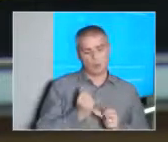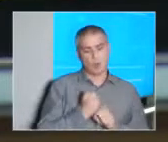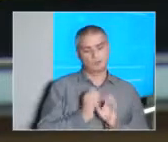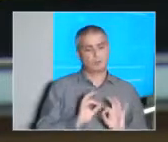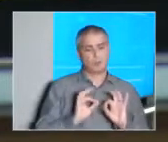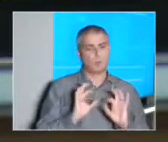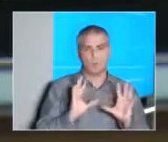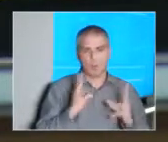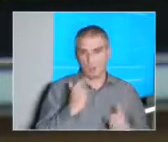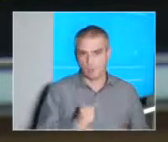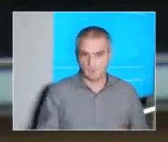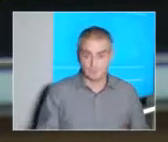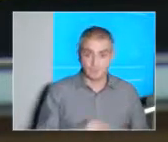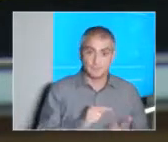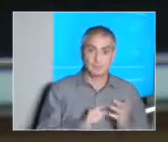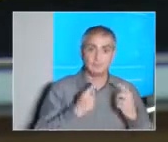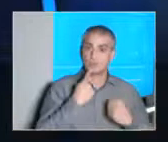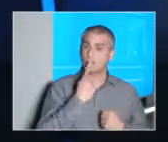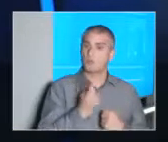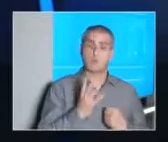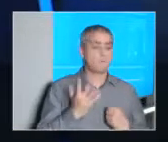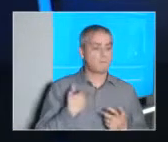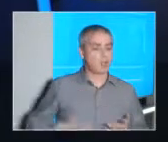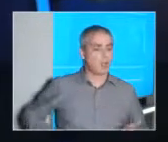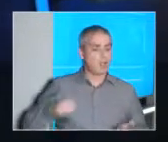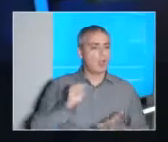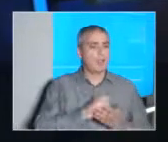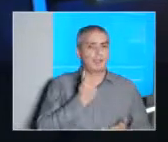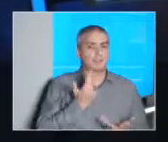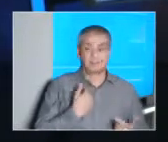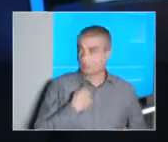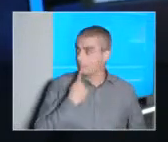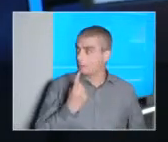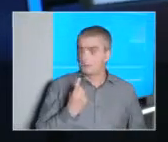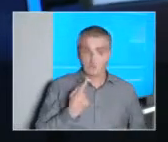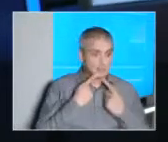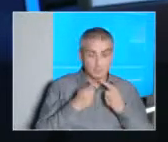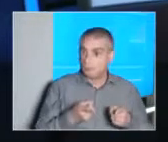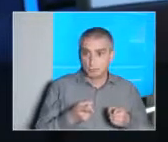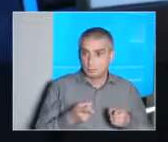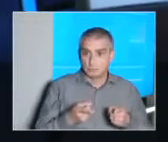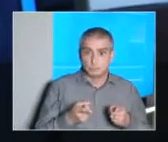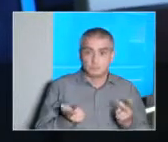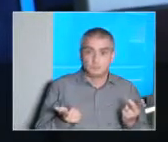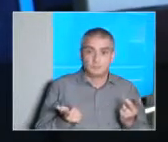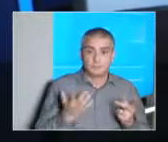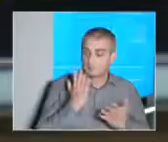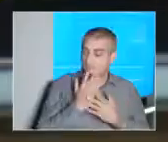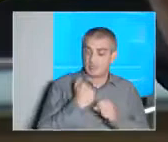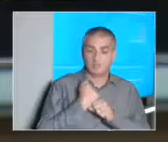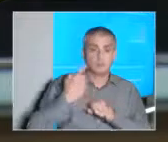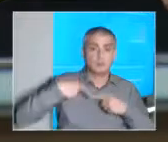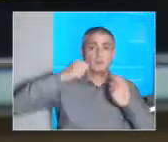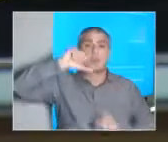הופכין. תשאל למה? כי פתאום אמרו, מאיפה נממן את זה? אני אמרתם, חבר'ה, את הדיון הזה ביצענו